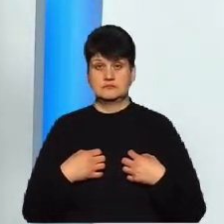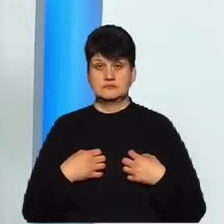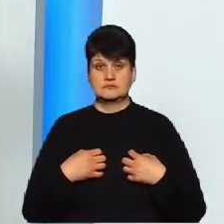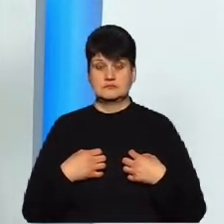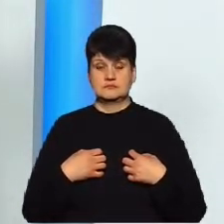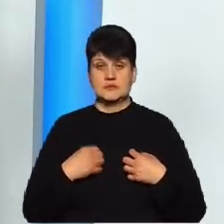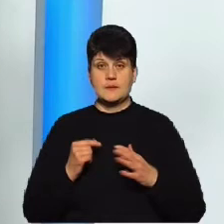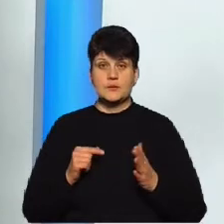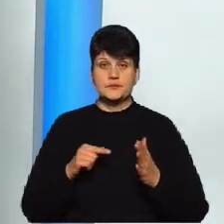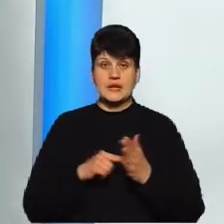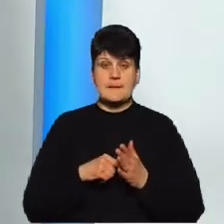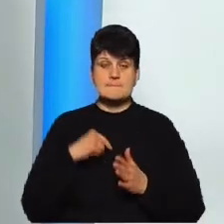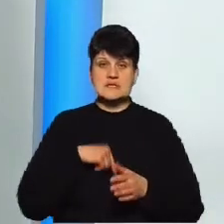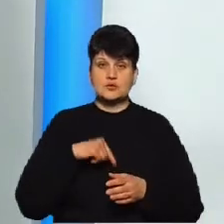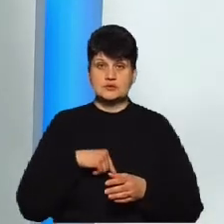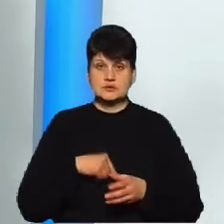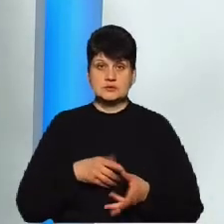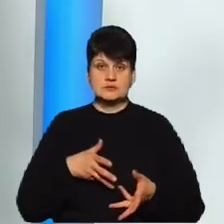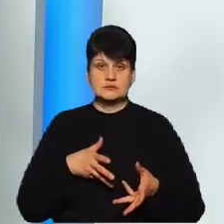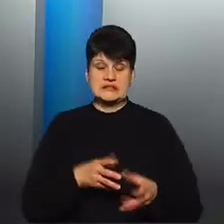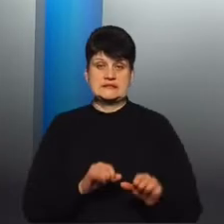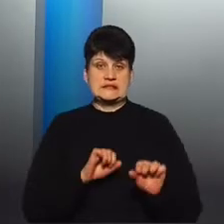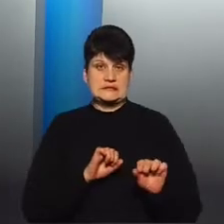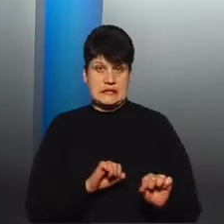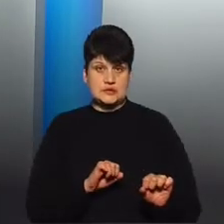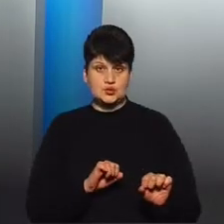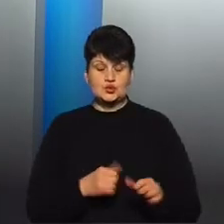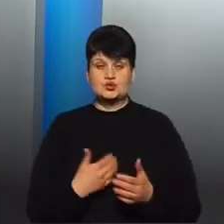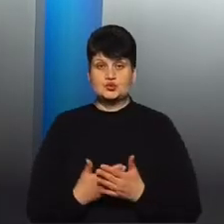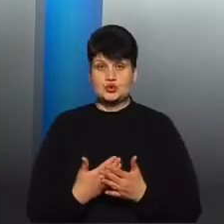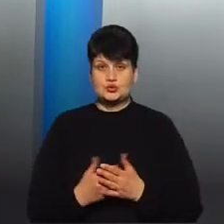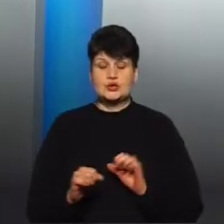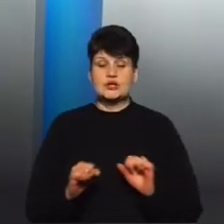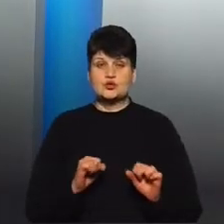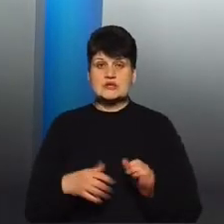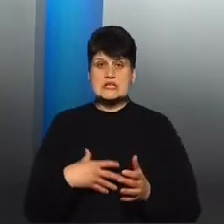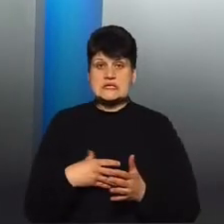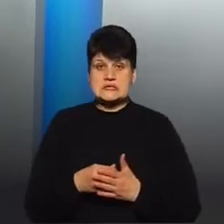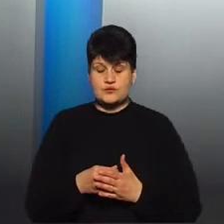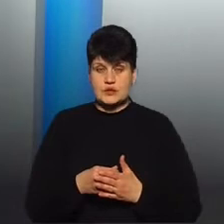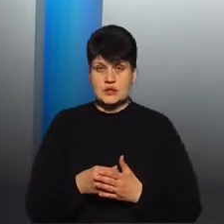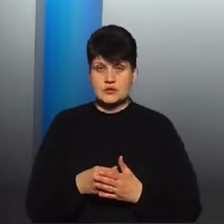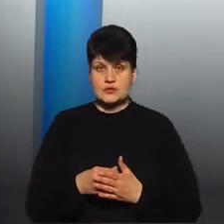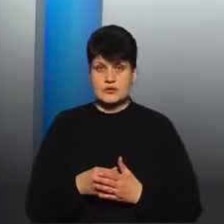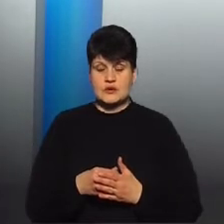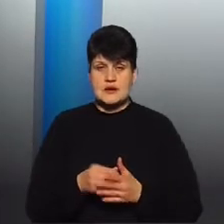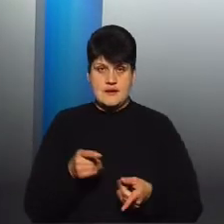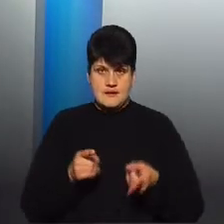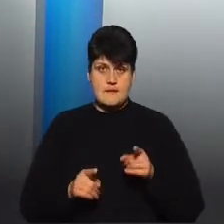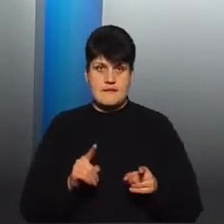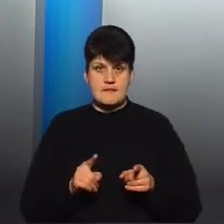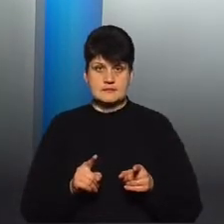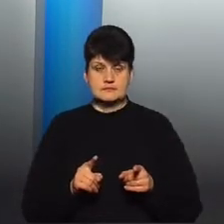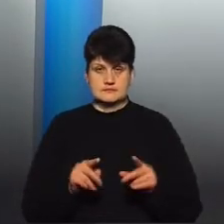покладається на психологічні механізми захисту, тобто керується своєю суб'єктивною реальністю, а не об'єктивною,